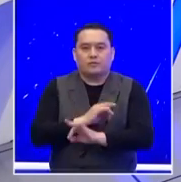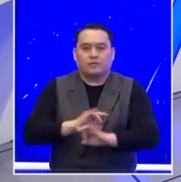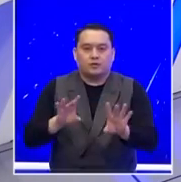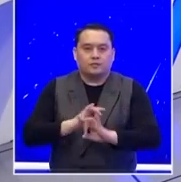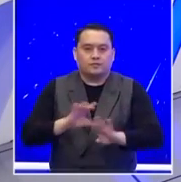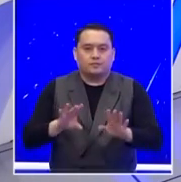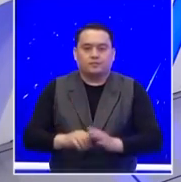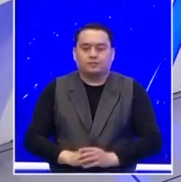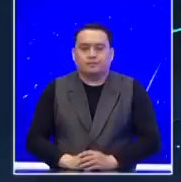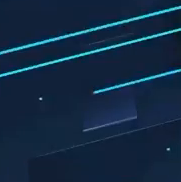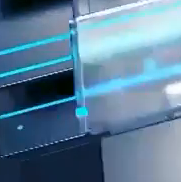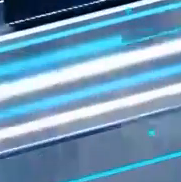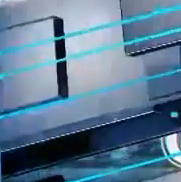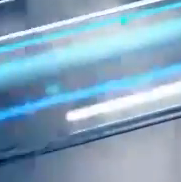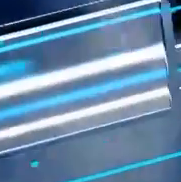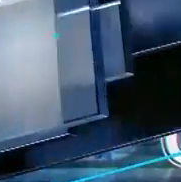самом главном.